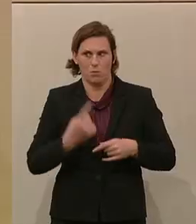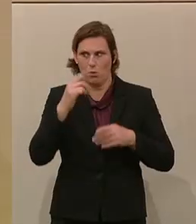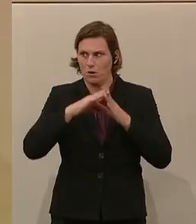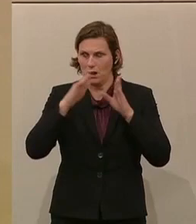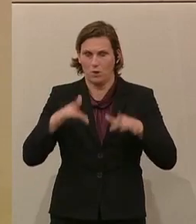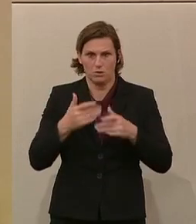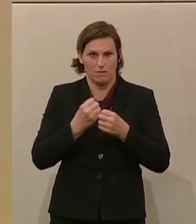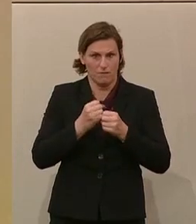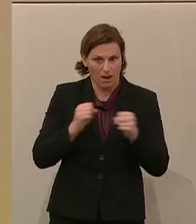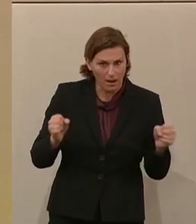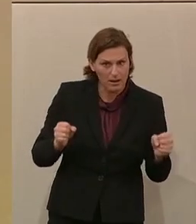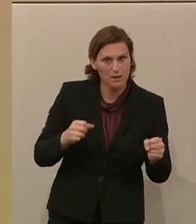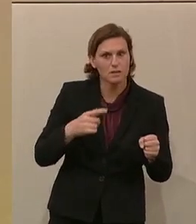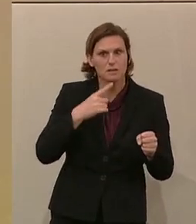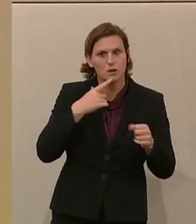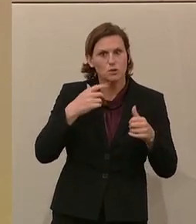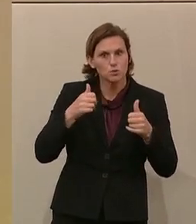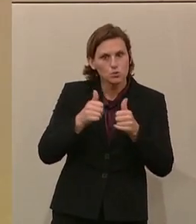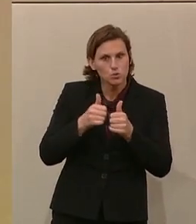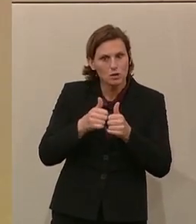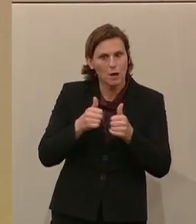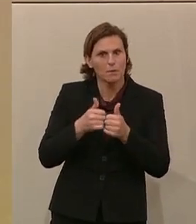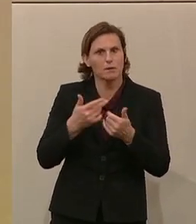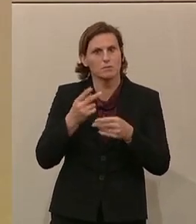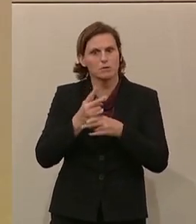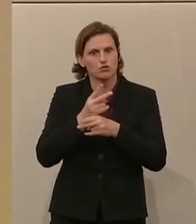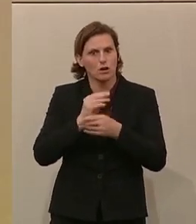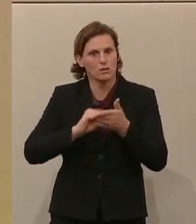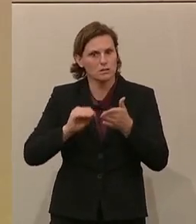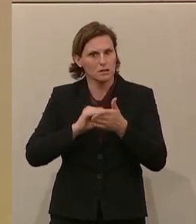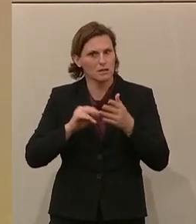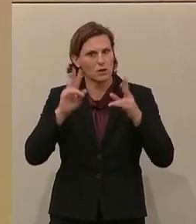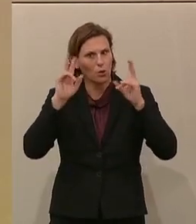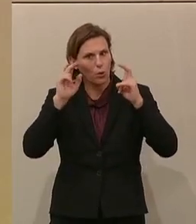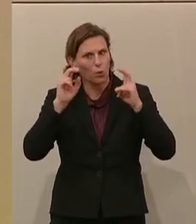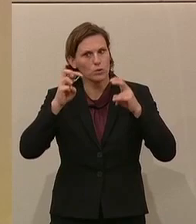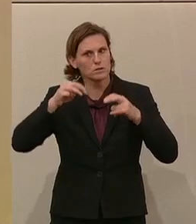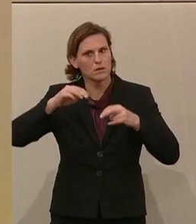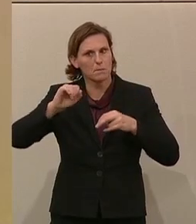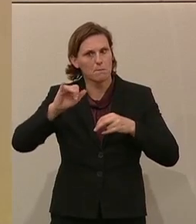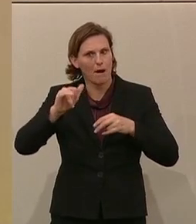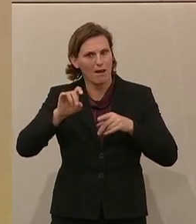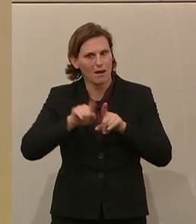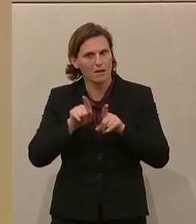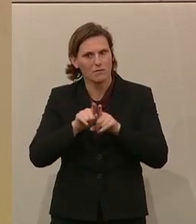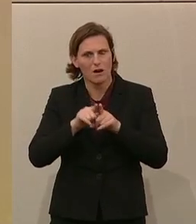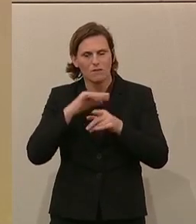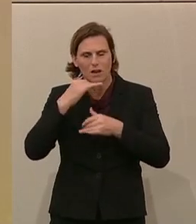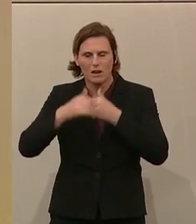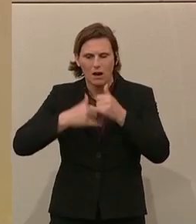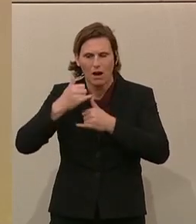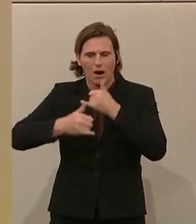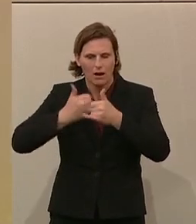wo der freiheitliche Landeshauptmann gemeinsam mit verdientermaßen dem Staatssekretär Ostermeier die Ortstafellösung nach jahrzehntelangen Problemen